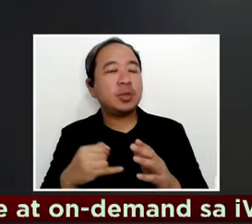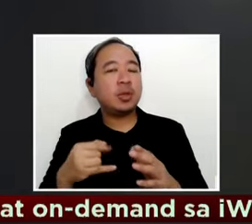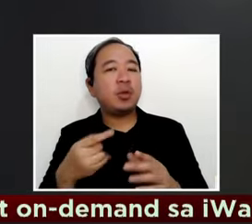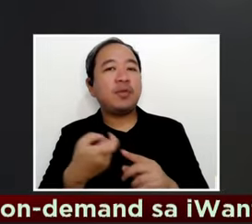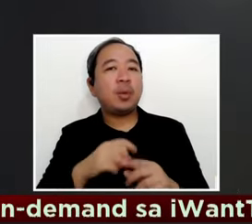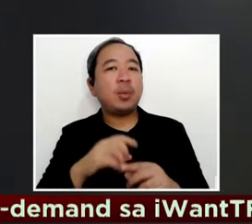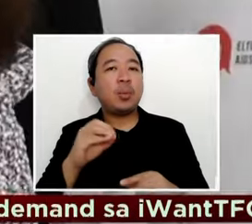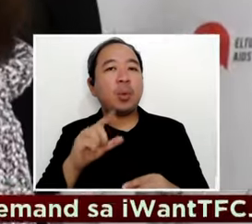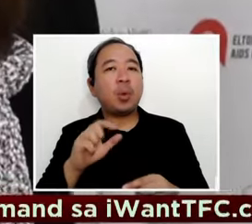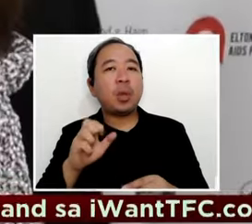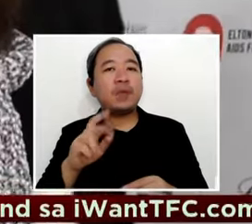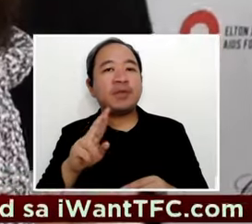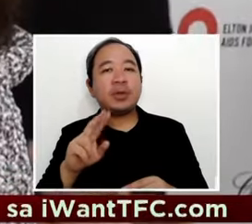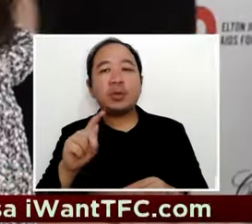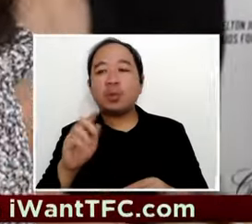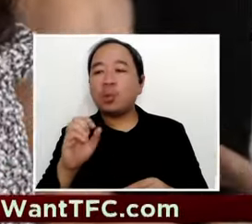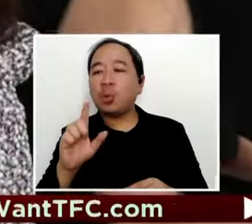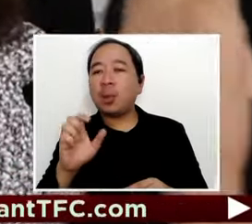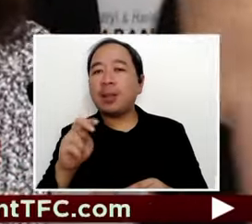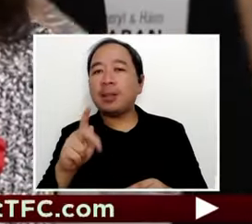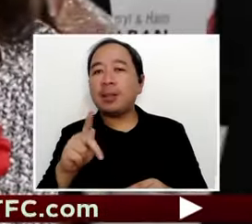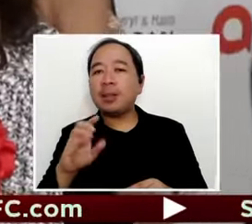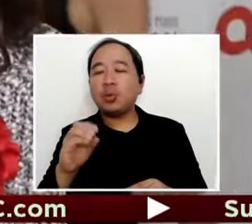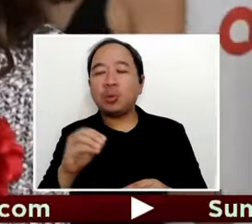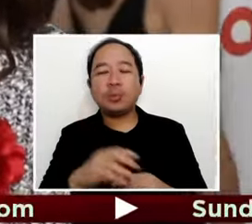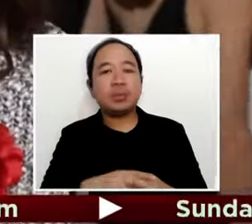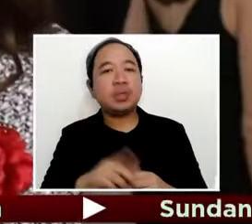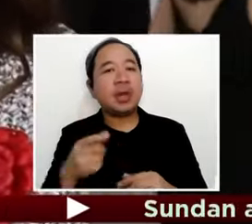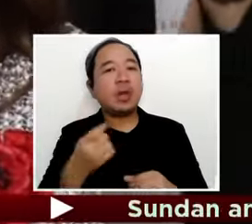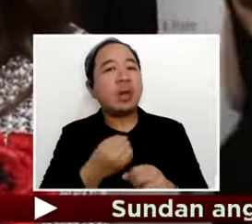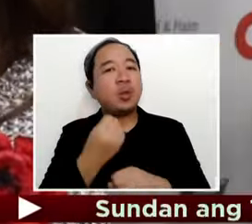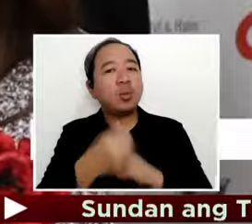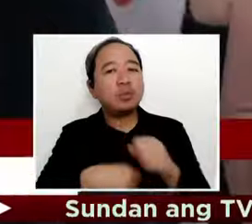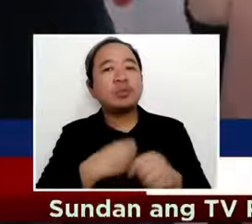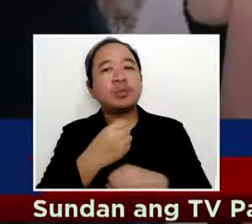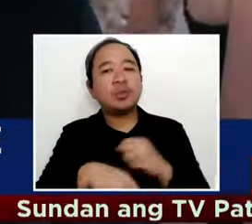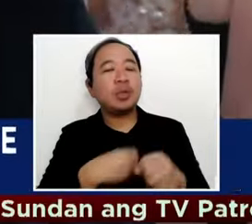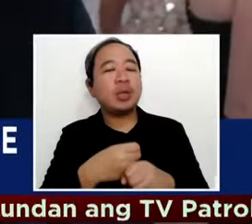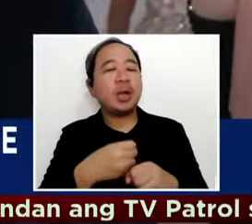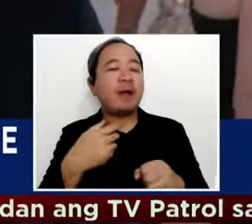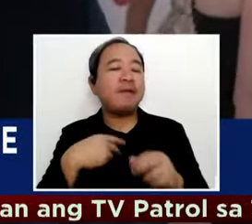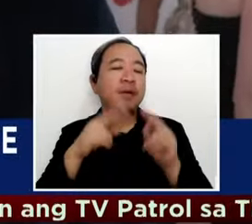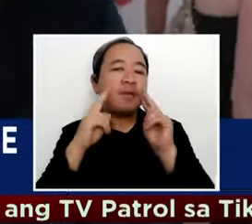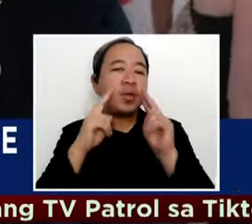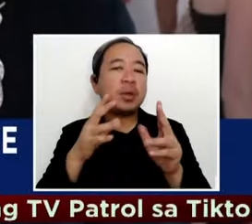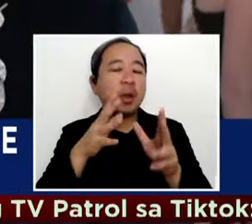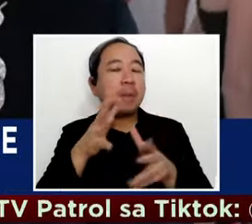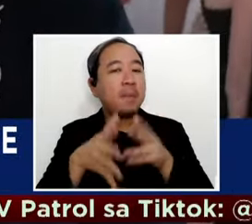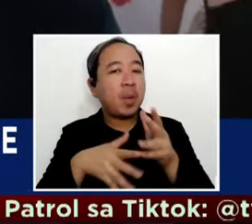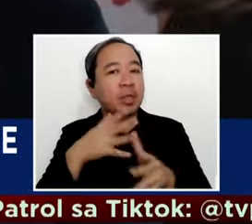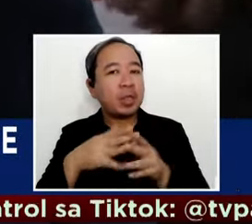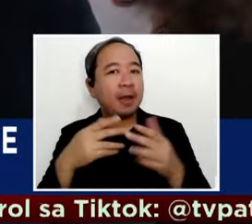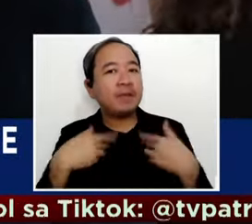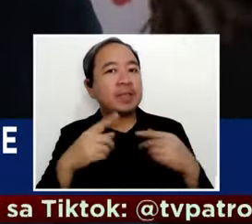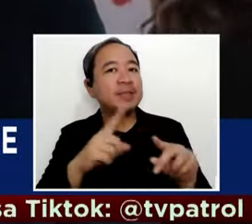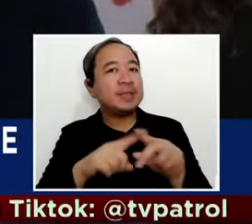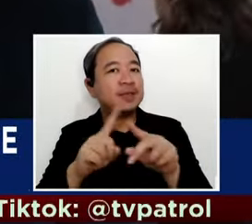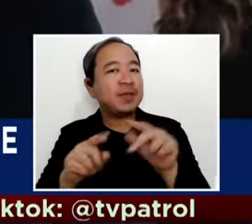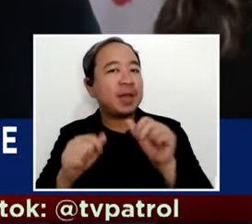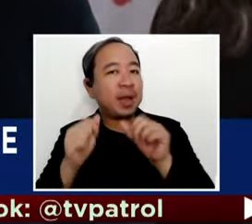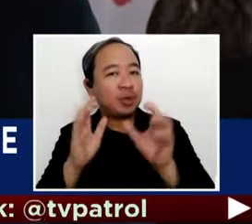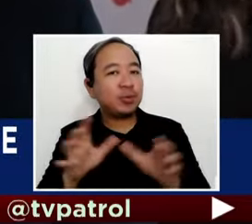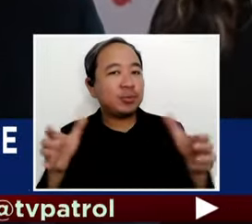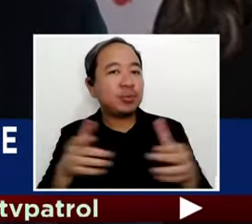Oliver Tolentino. Samantala, sa taunang Elton John Oscar viewing party, dumagsa rin ang mga artista para ipagdiwang ang